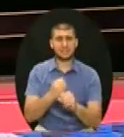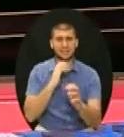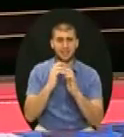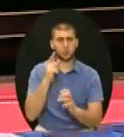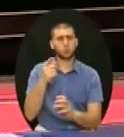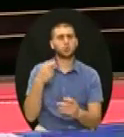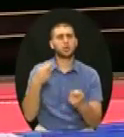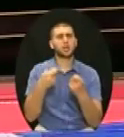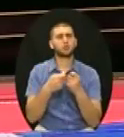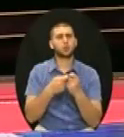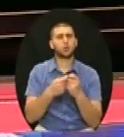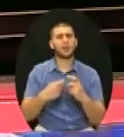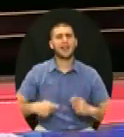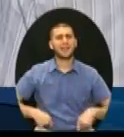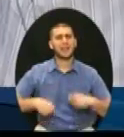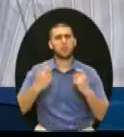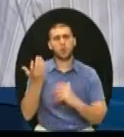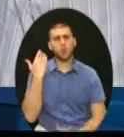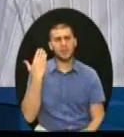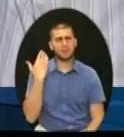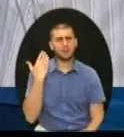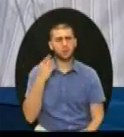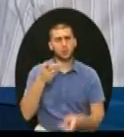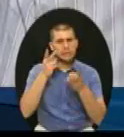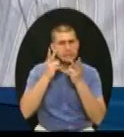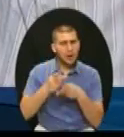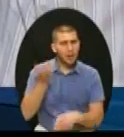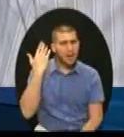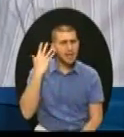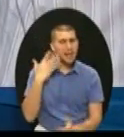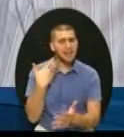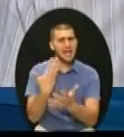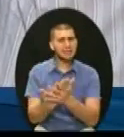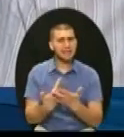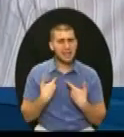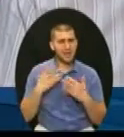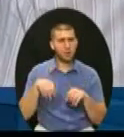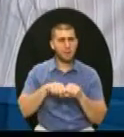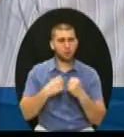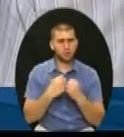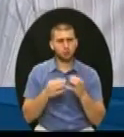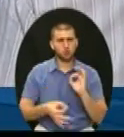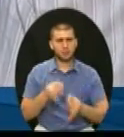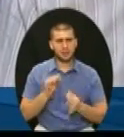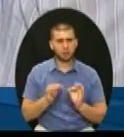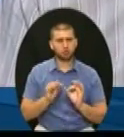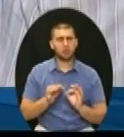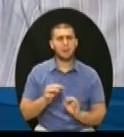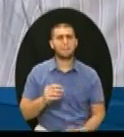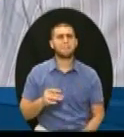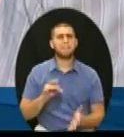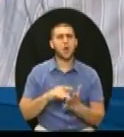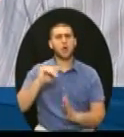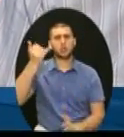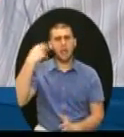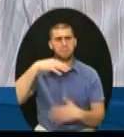שייך לתרבות קודמת שבה הוא יכול היה אפילו לייעץ לי במשברים משפטיים שמקור ראשון היה